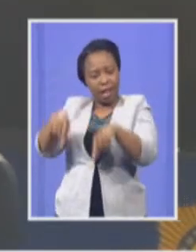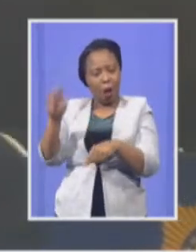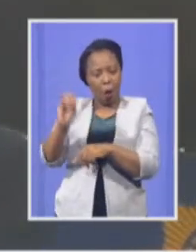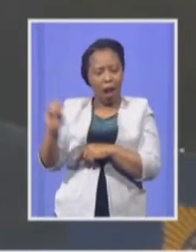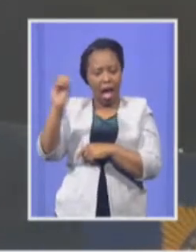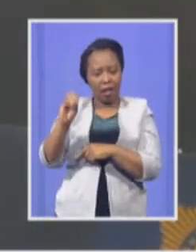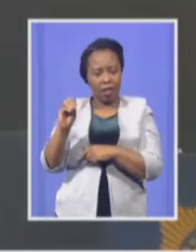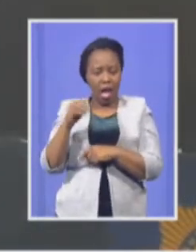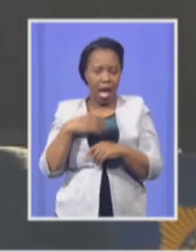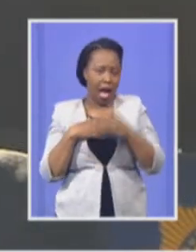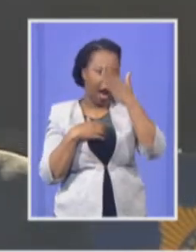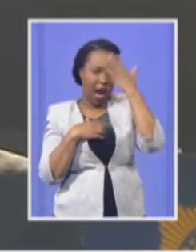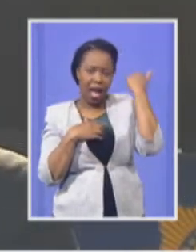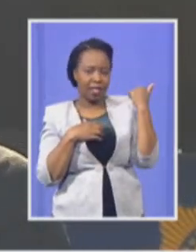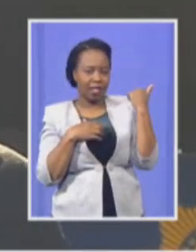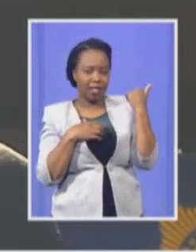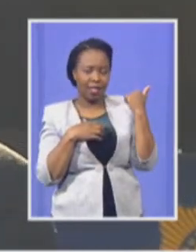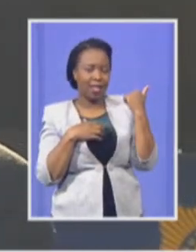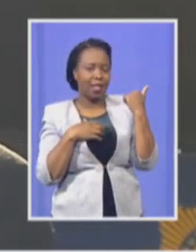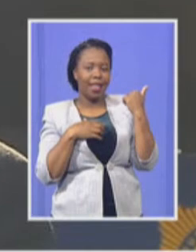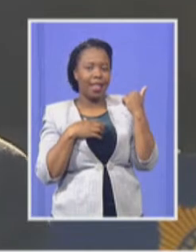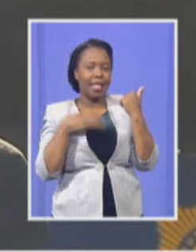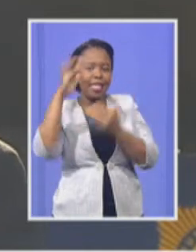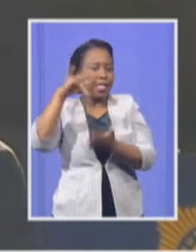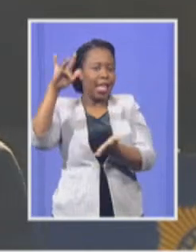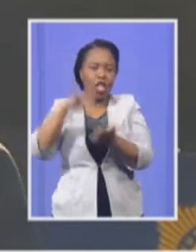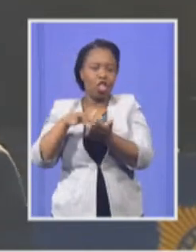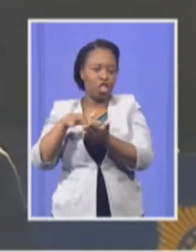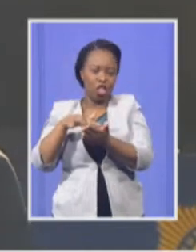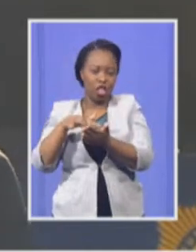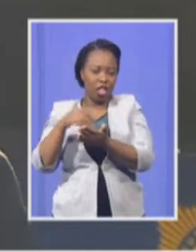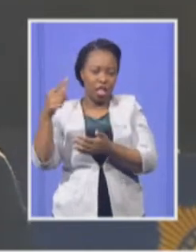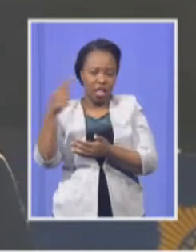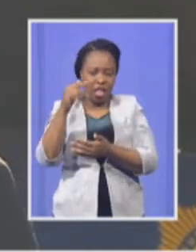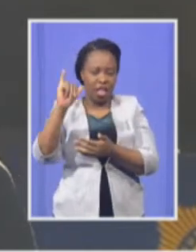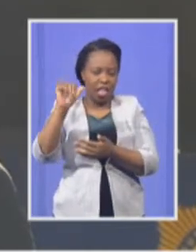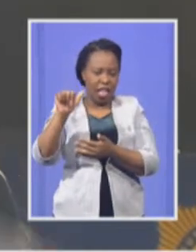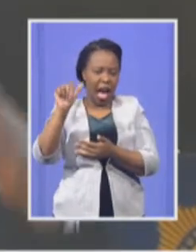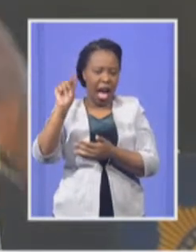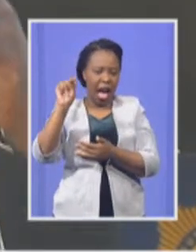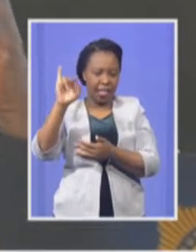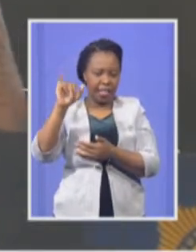I don't know why isiteshi sibizwa ngeGiyani njengoba nithe isiteshi iGiyani